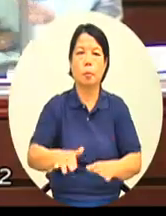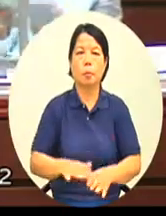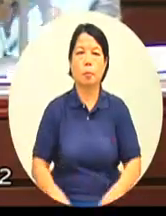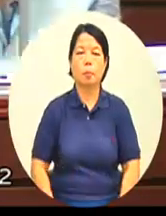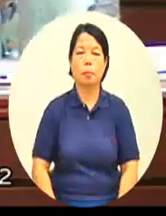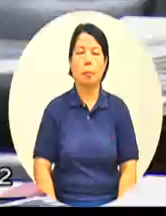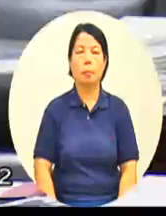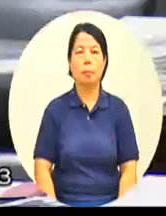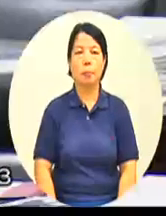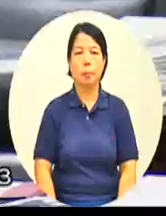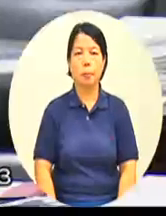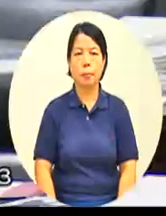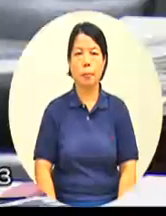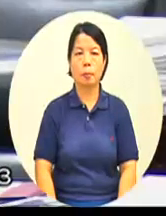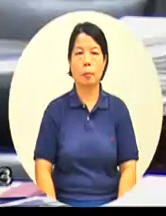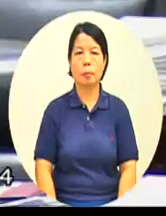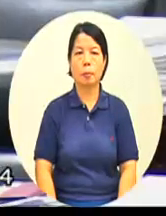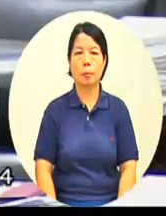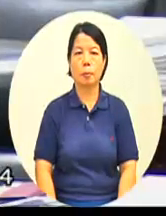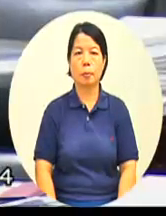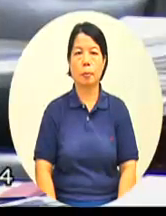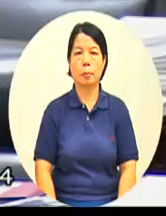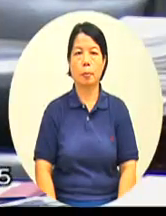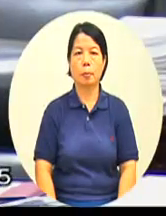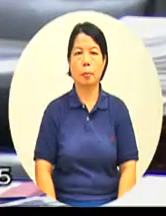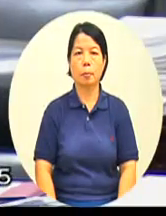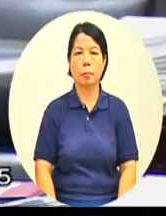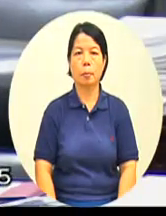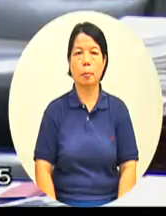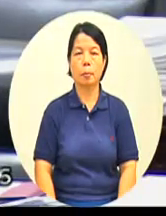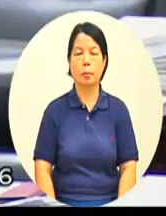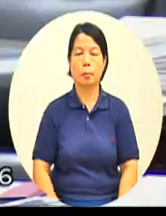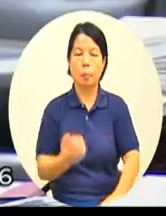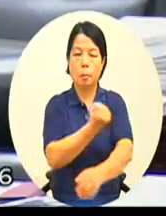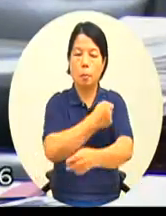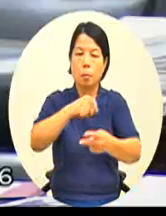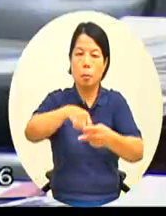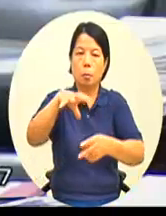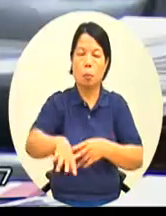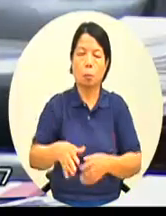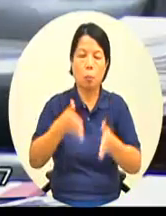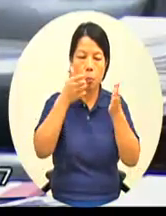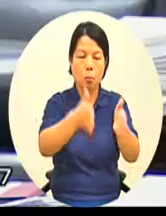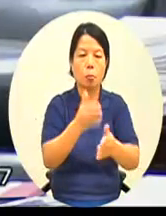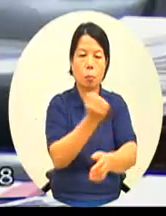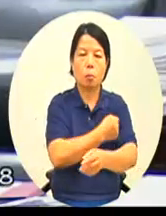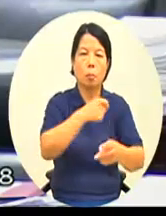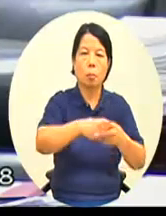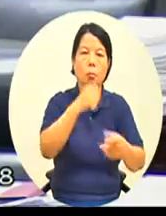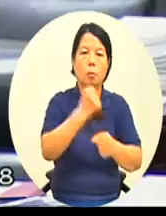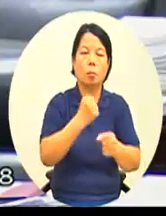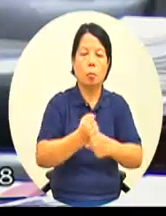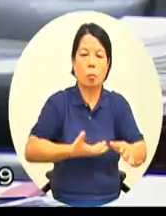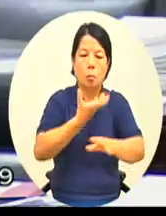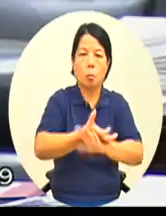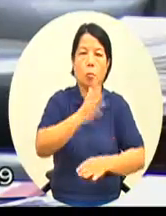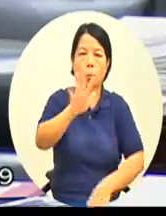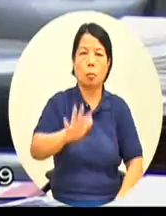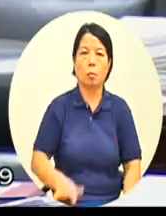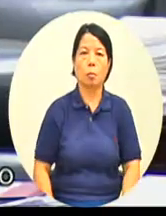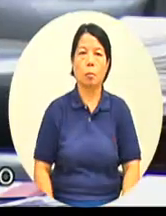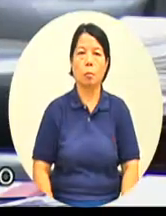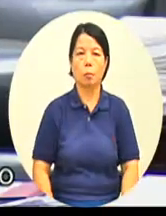哈。其实我想在劳工局对劳工这个权益部分做得相当的用心，这个我